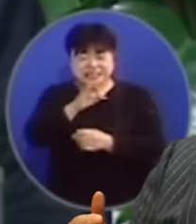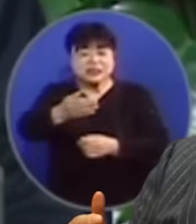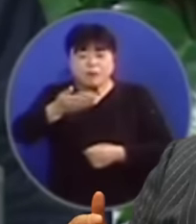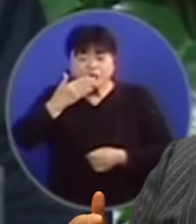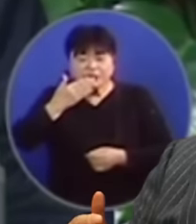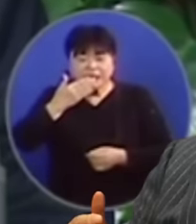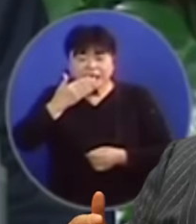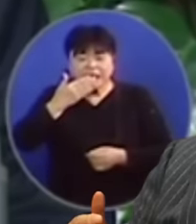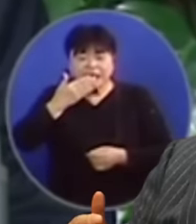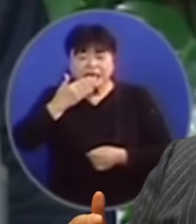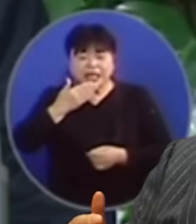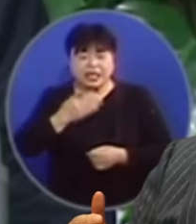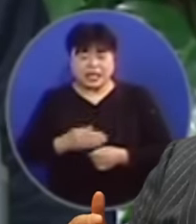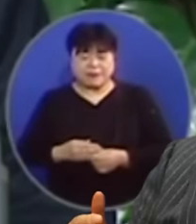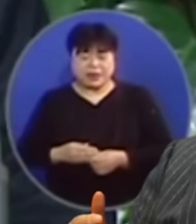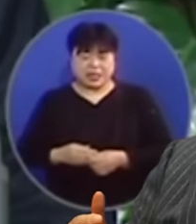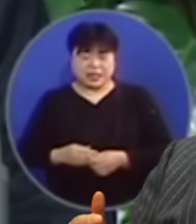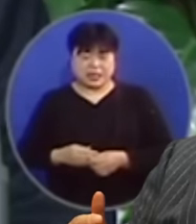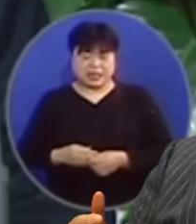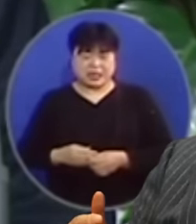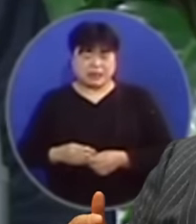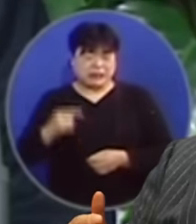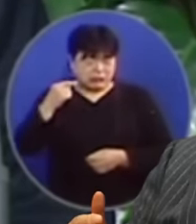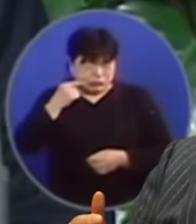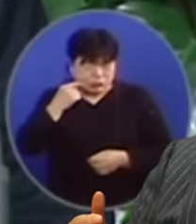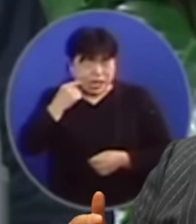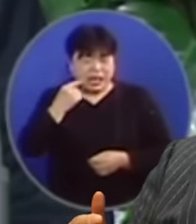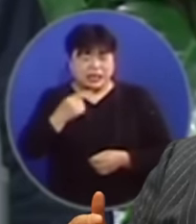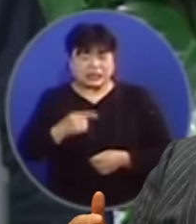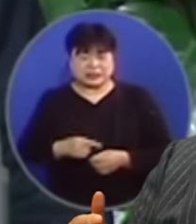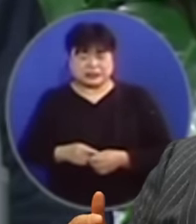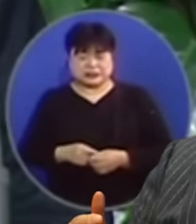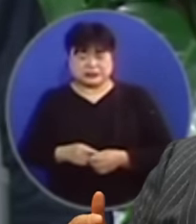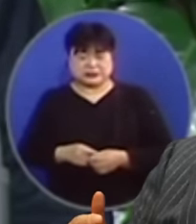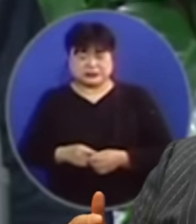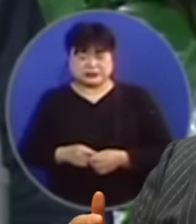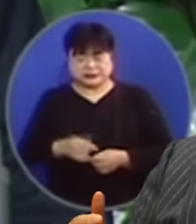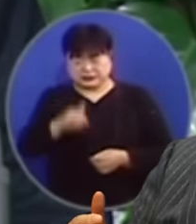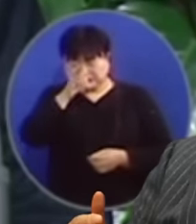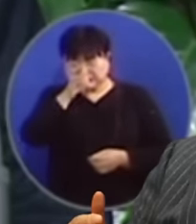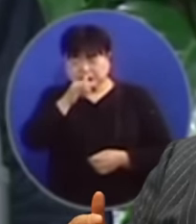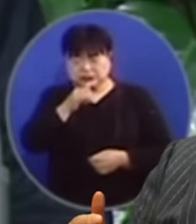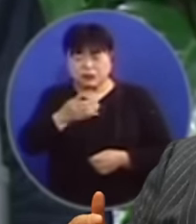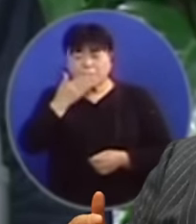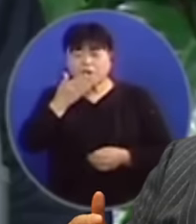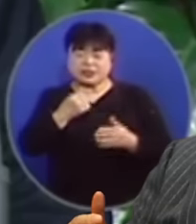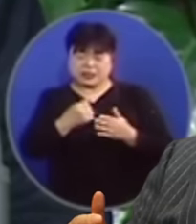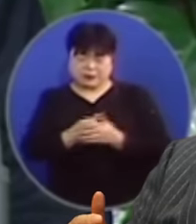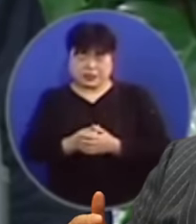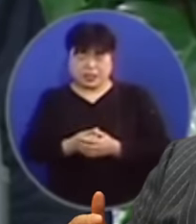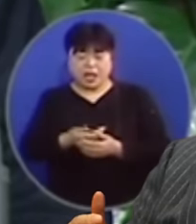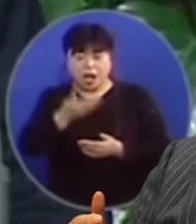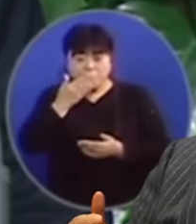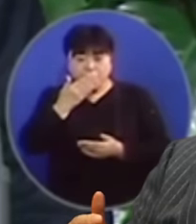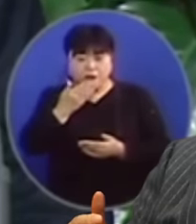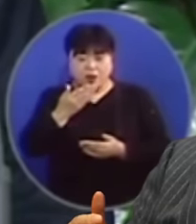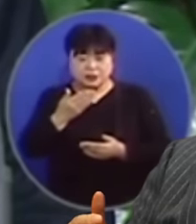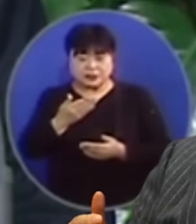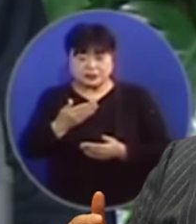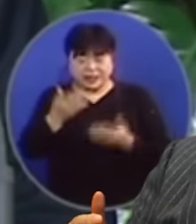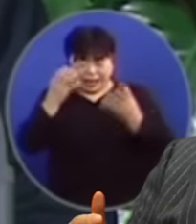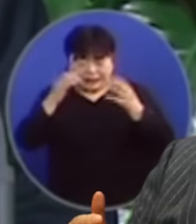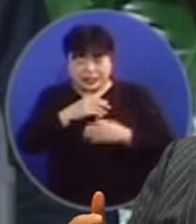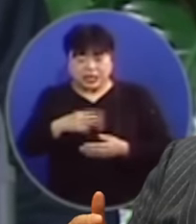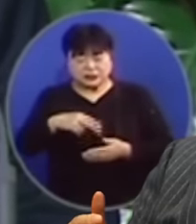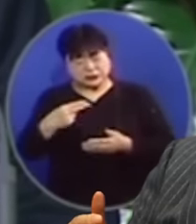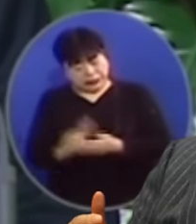번데기가 농약으로 강력하게 중독이 된 번데기를 먹었어요. 먹은 애들이 다 그